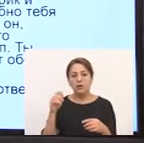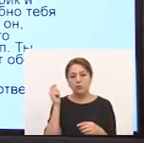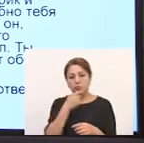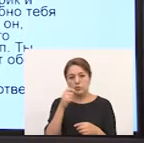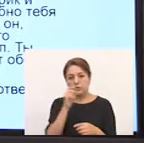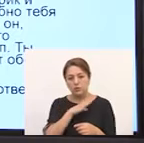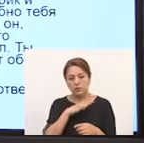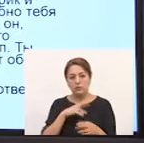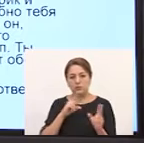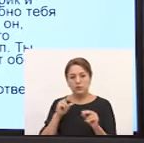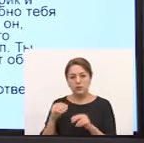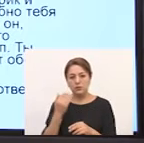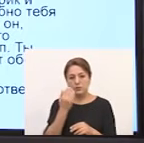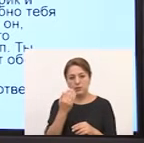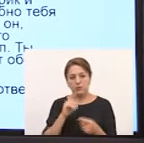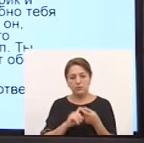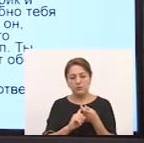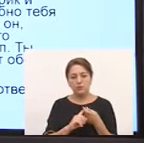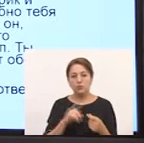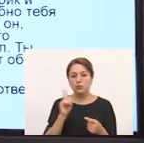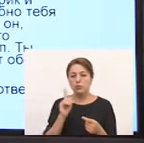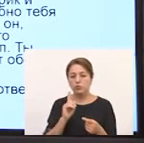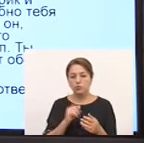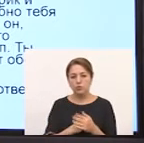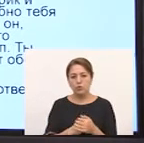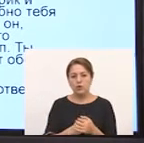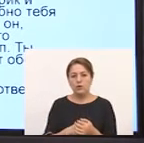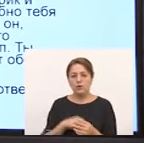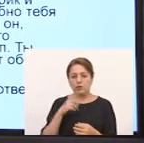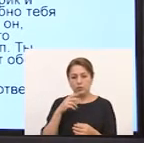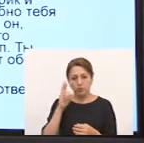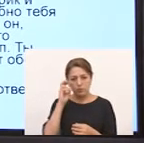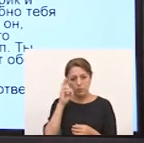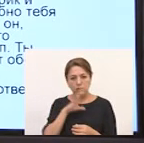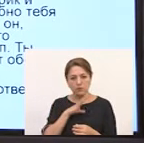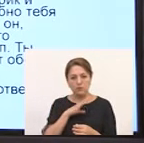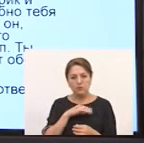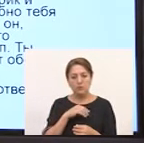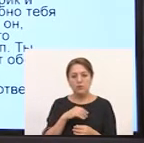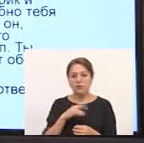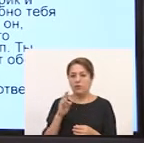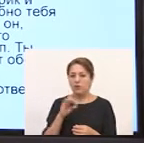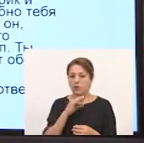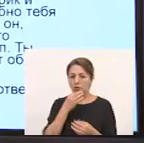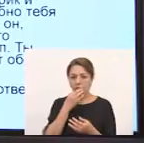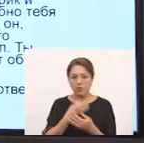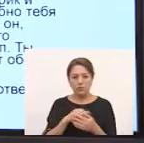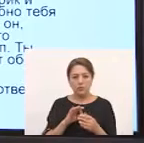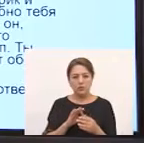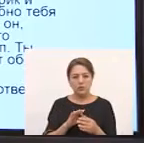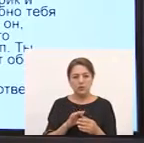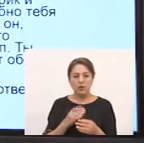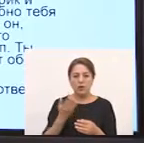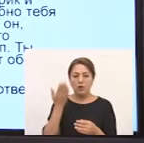тебя. Что ж, спросил Пугачев, страшно тебе? Я отвечал, что был однажды уже